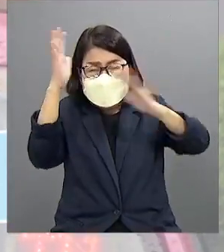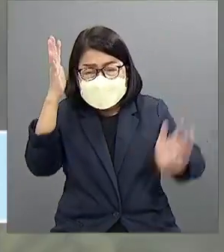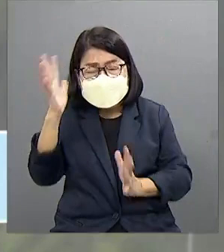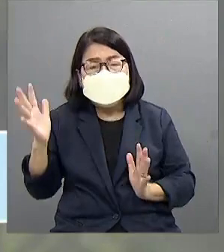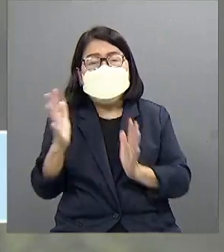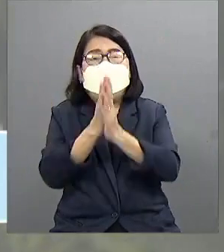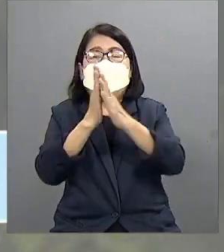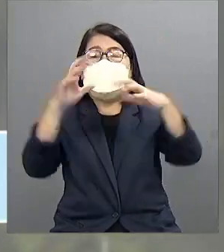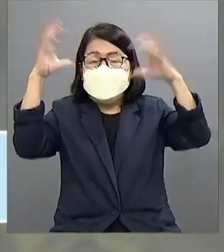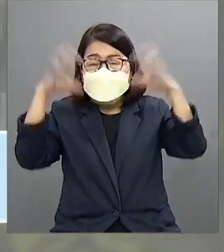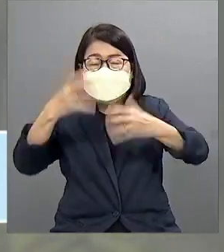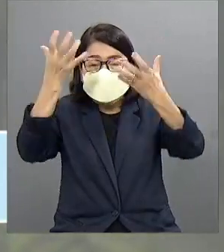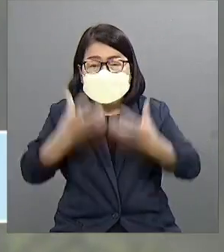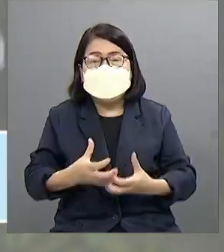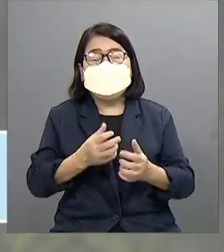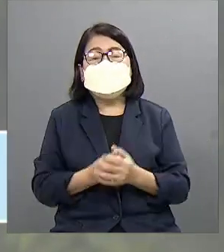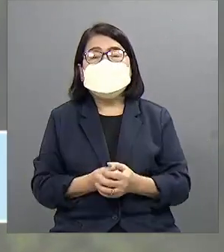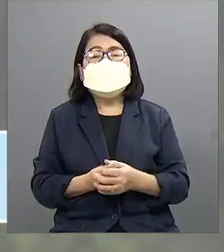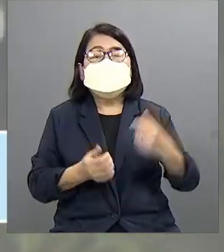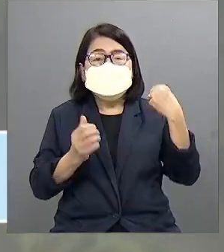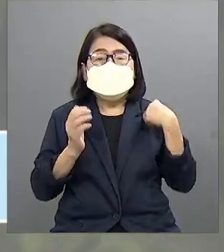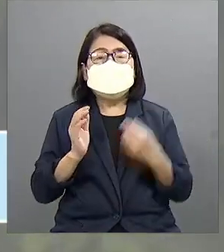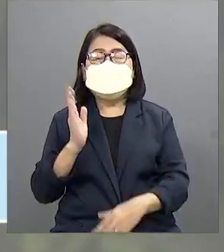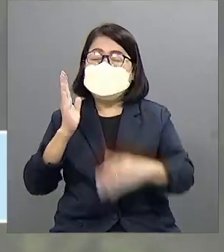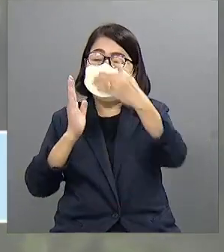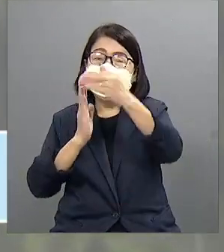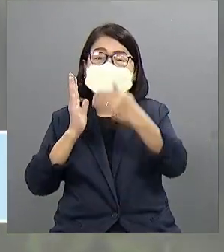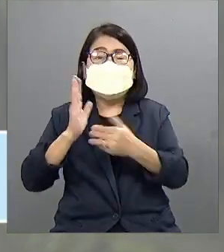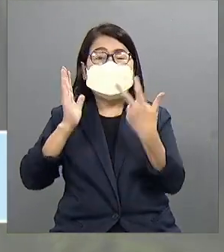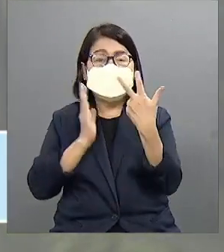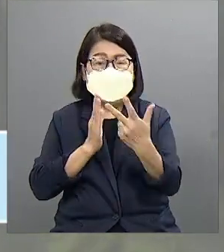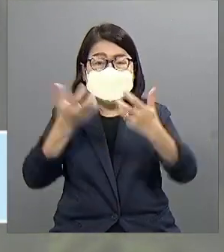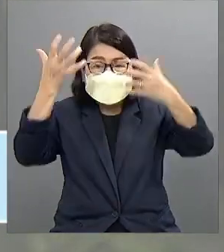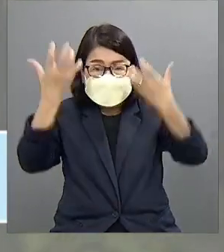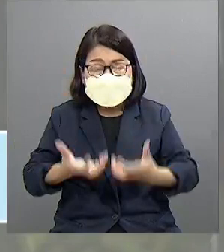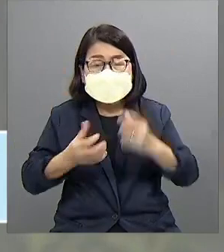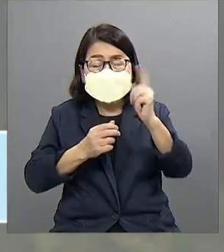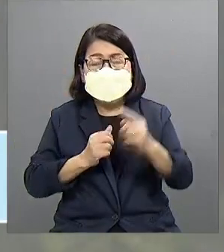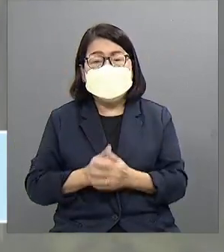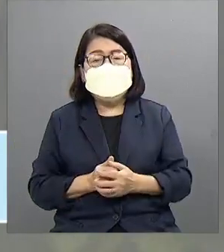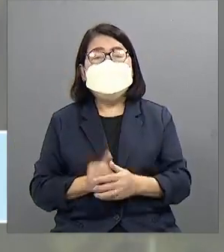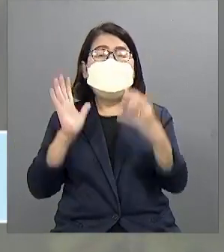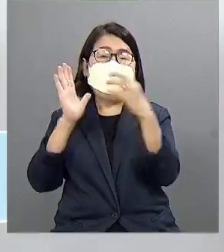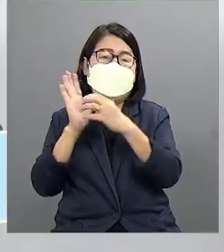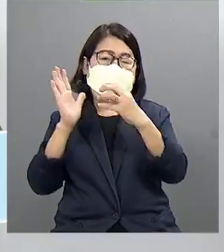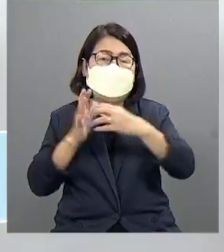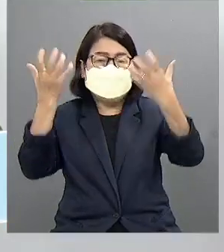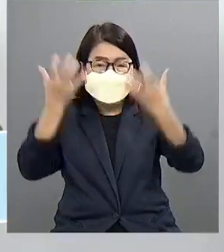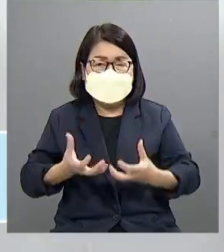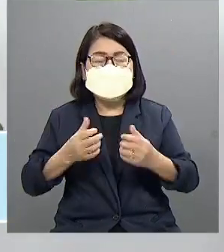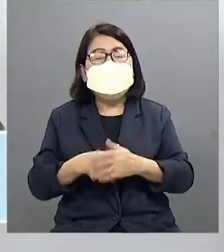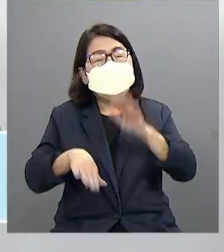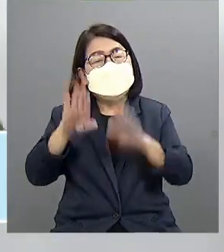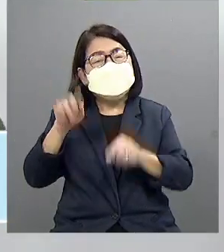าคด้วยกันค่ะคุณผู้ชมคะที่วัน2วันนี้ฝนตกหนักที่สุดนั่นก็คือภาคกลางค่ะจะมีฝนร้อยละ70ของพื้น